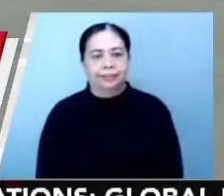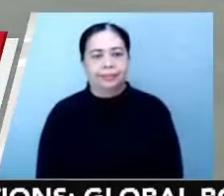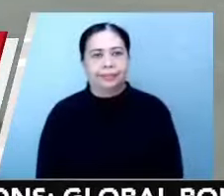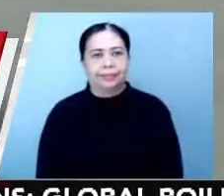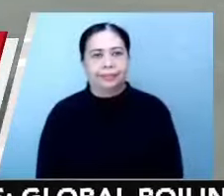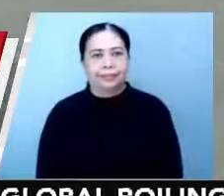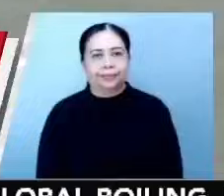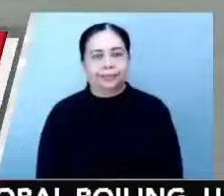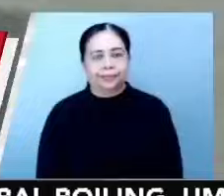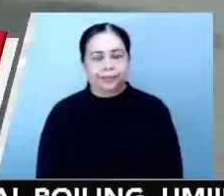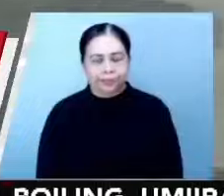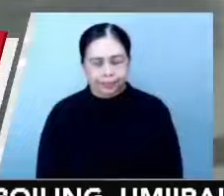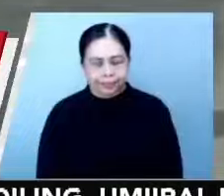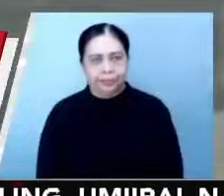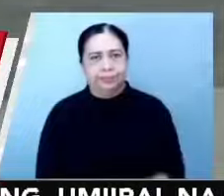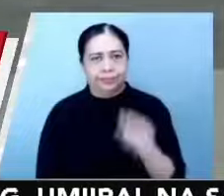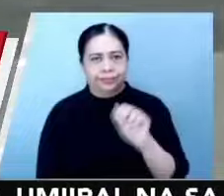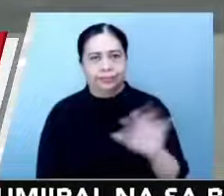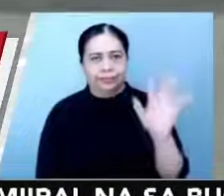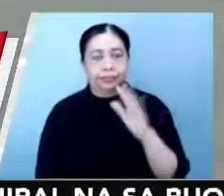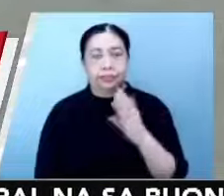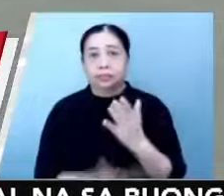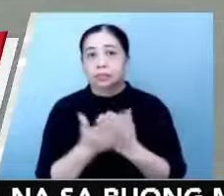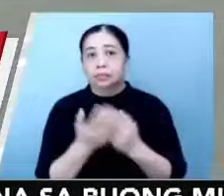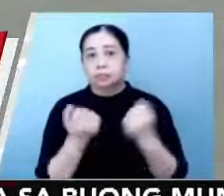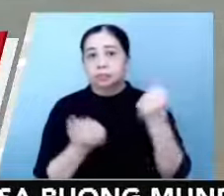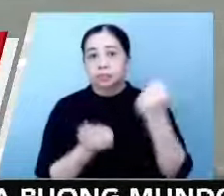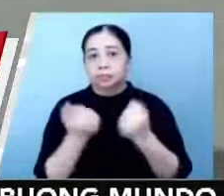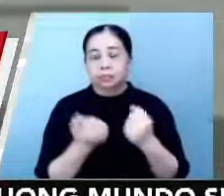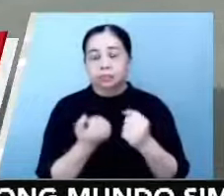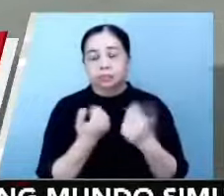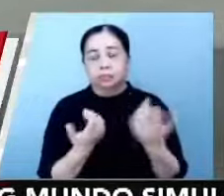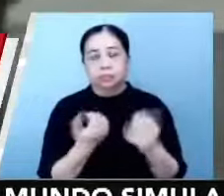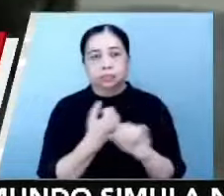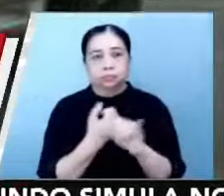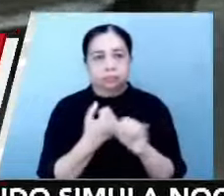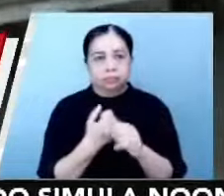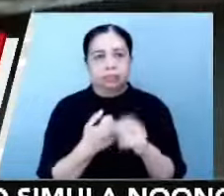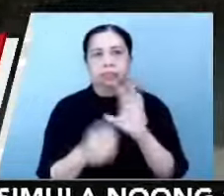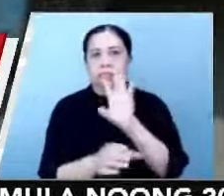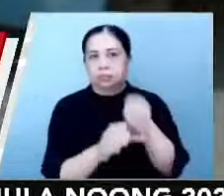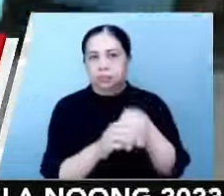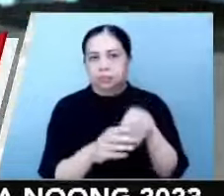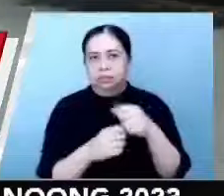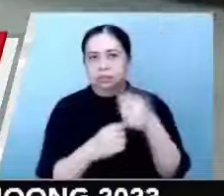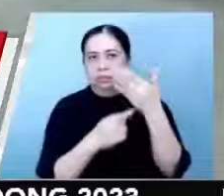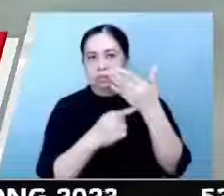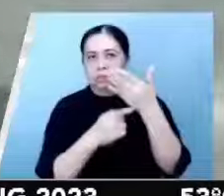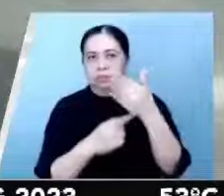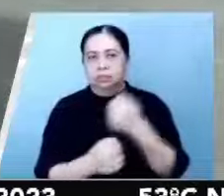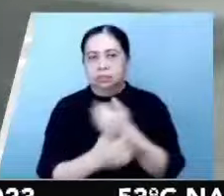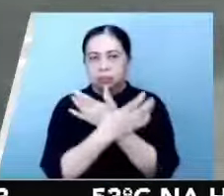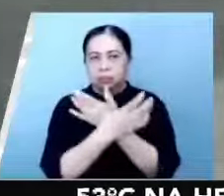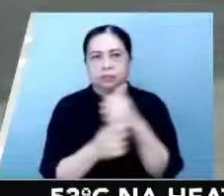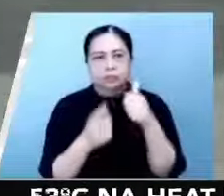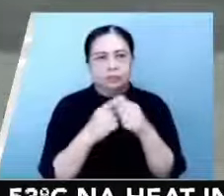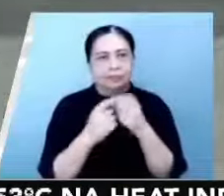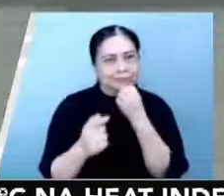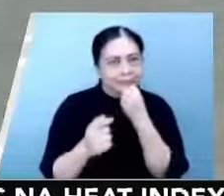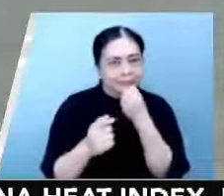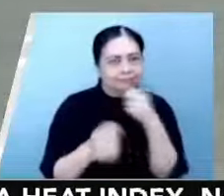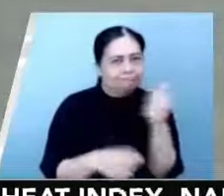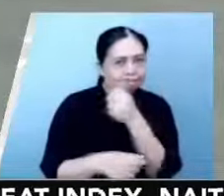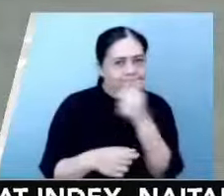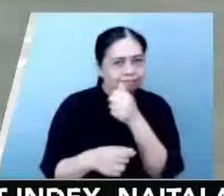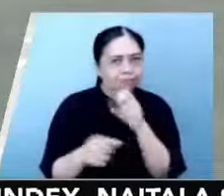Gang, good morning. Yung ilang mga jeepney driver na makikiisa sa tatlong araw na tigil pasada dito sa monumento ay bumiyahe na muna kanina para daw kahit papaano ay